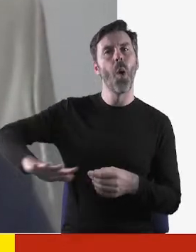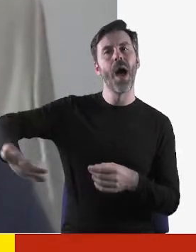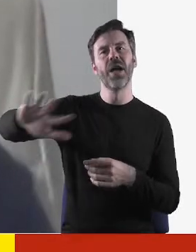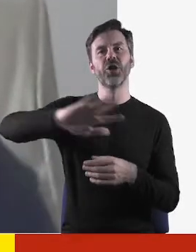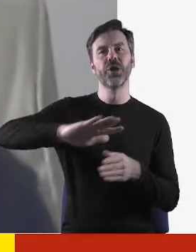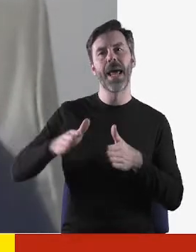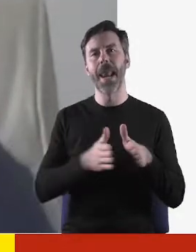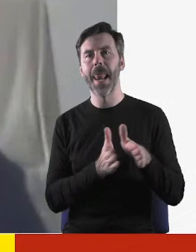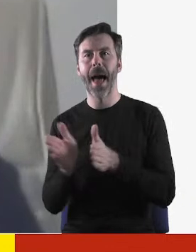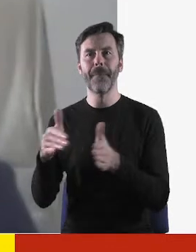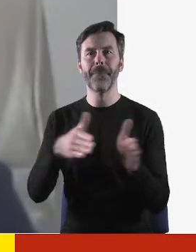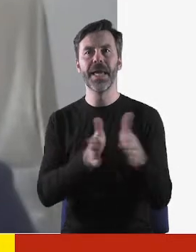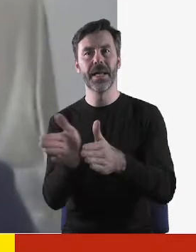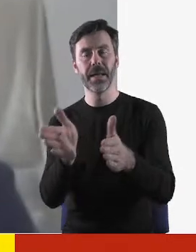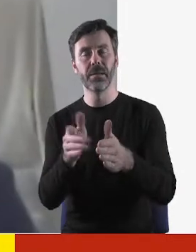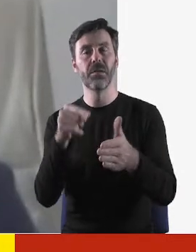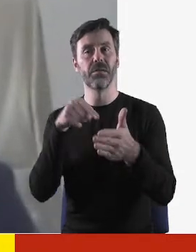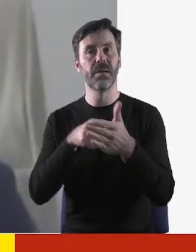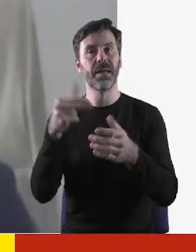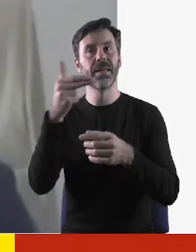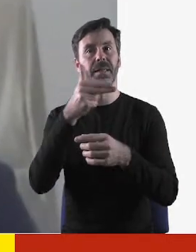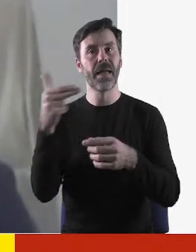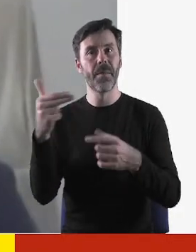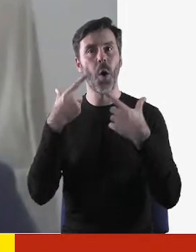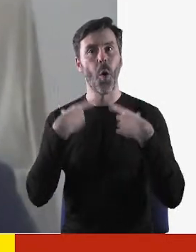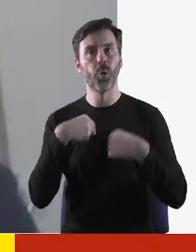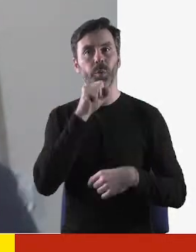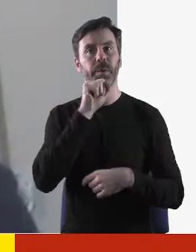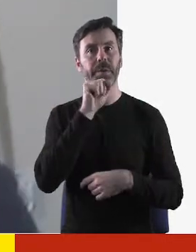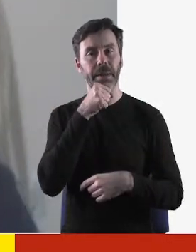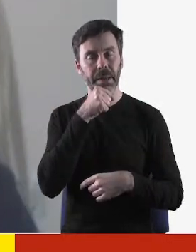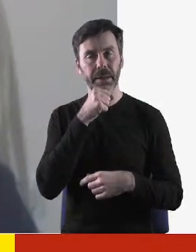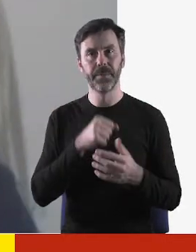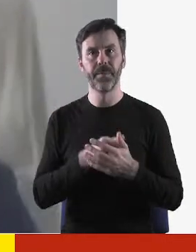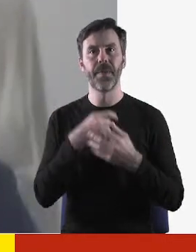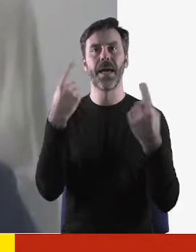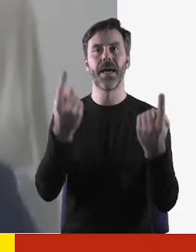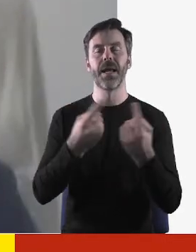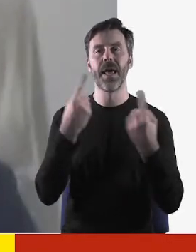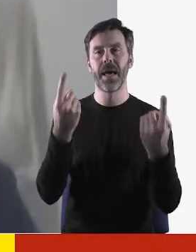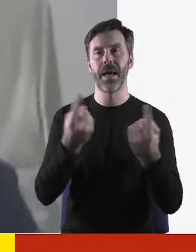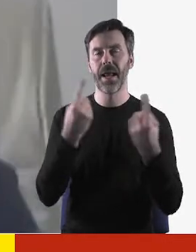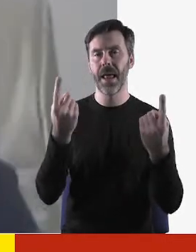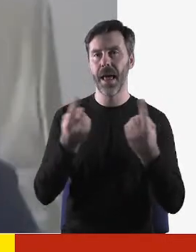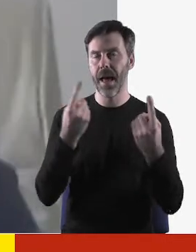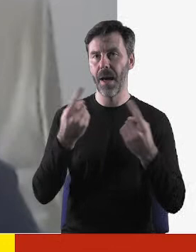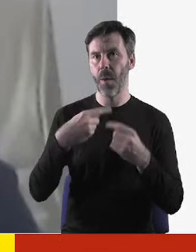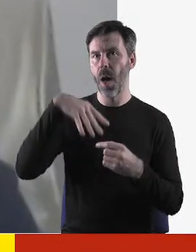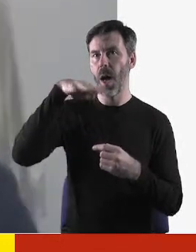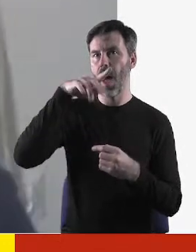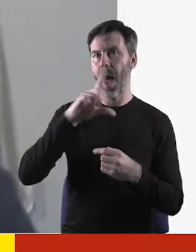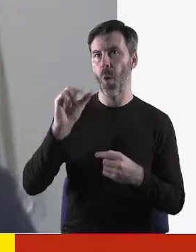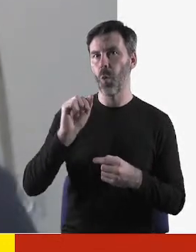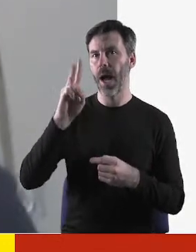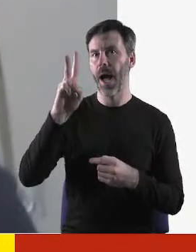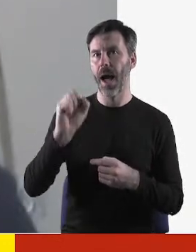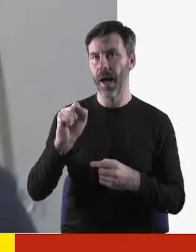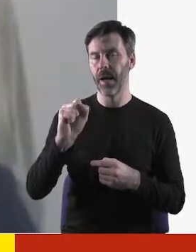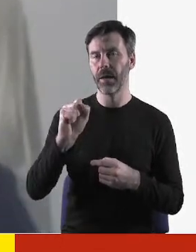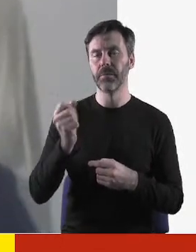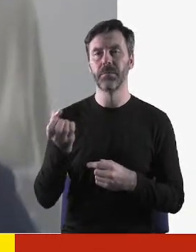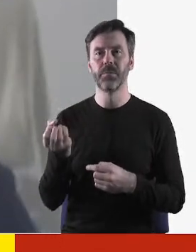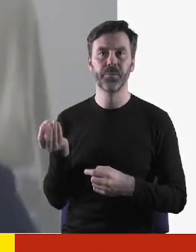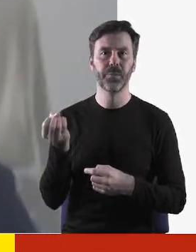ta tematyka dla osób starszych. Reklamy łódzkiej kolei aglomeracyjnej na